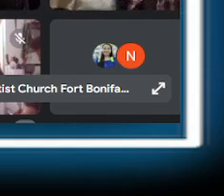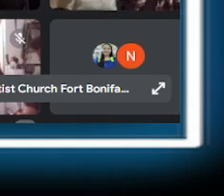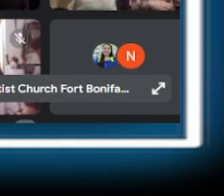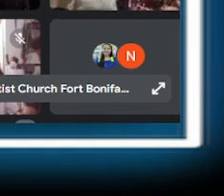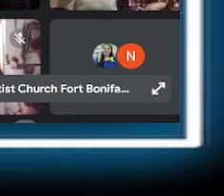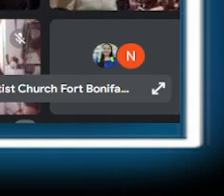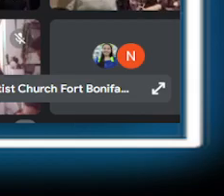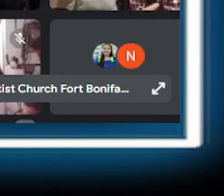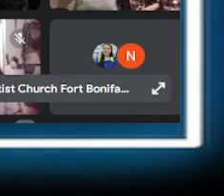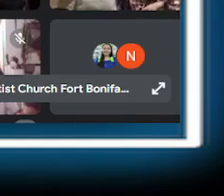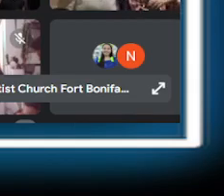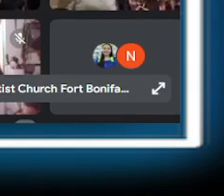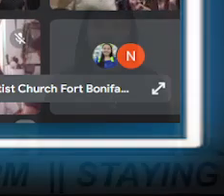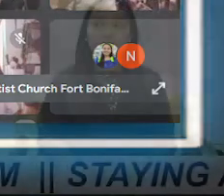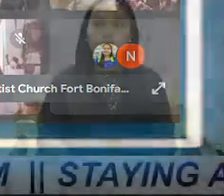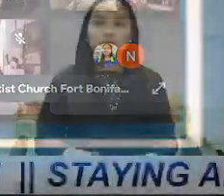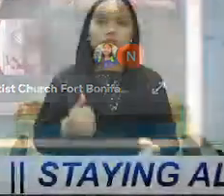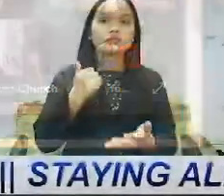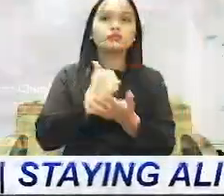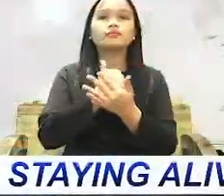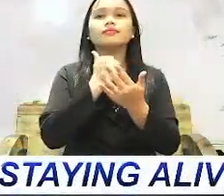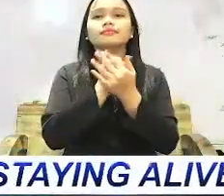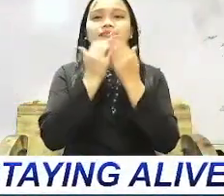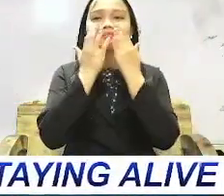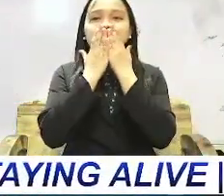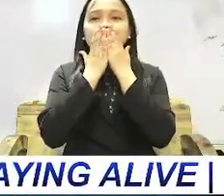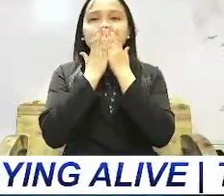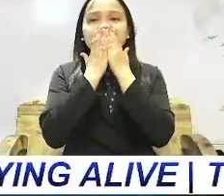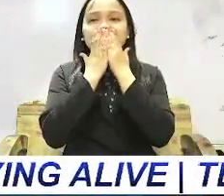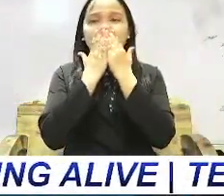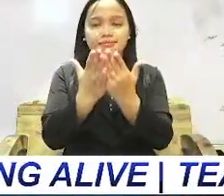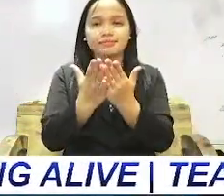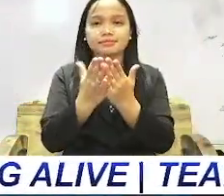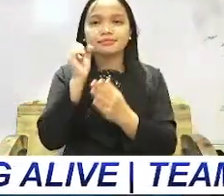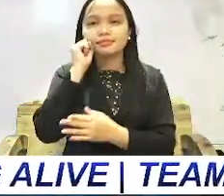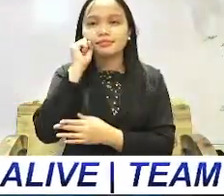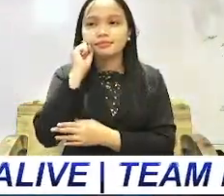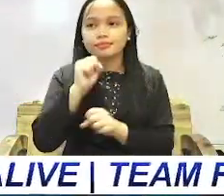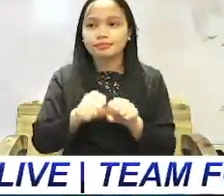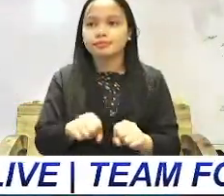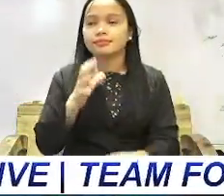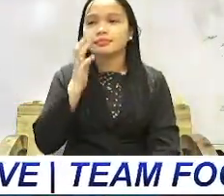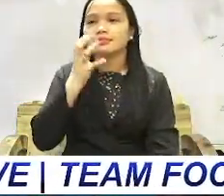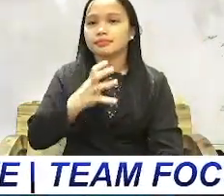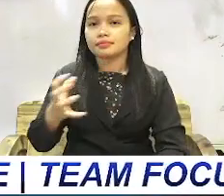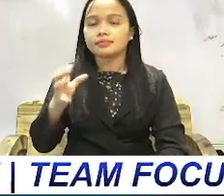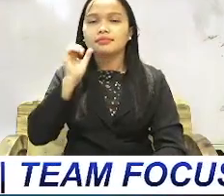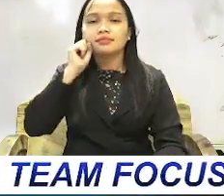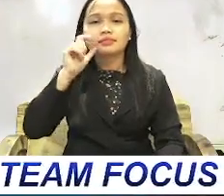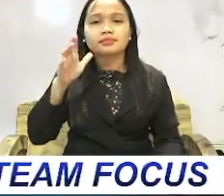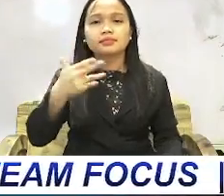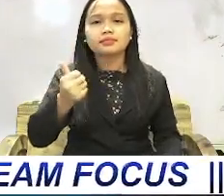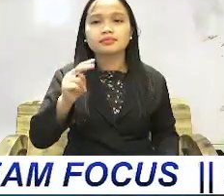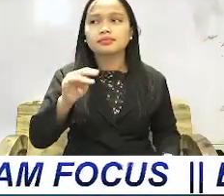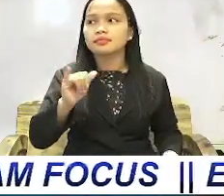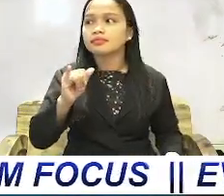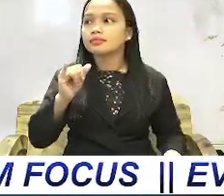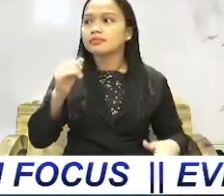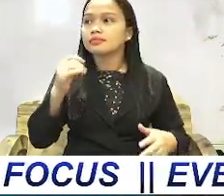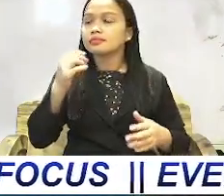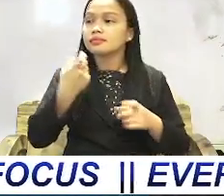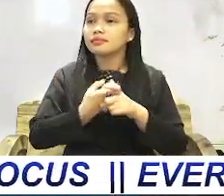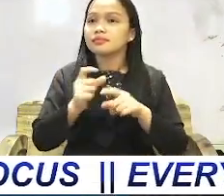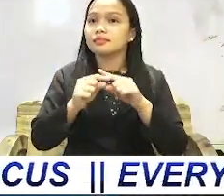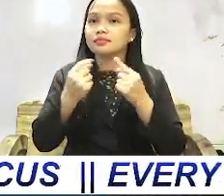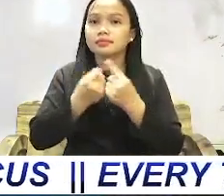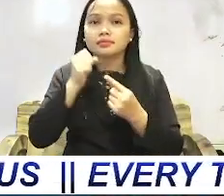Amen, amen. Amen, amen. Maraming maraming salamat po kay Sister Hanilin. Wow, sa amen. Station nila. Amen. Sister Jennifer,